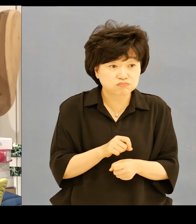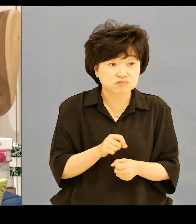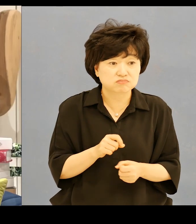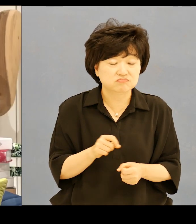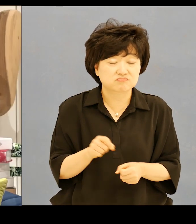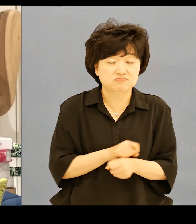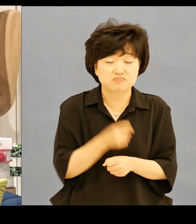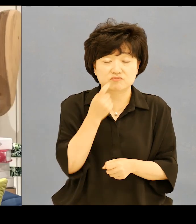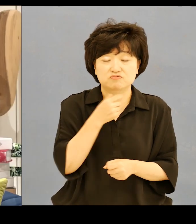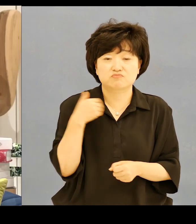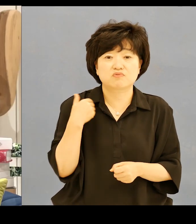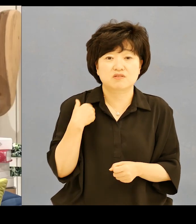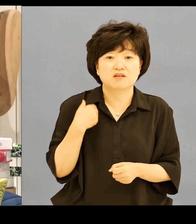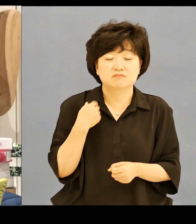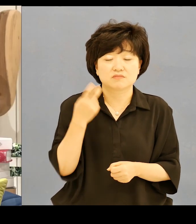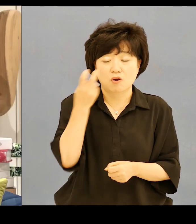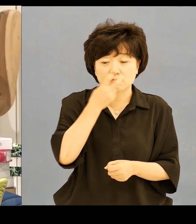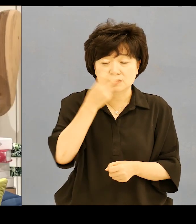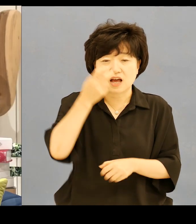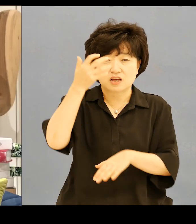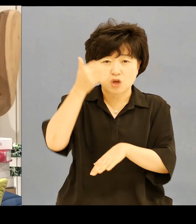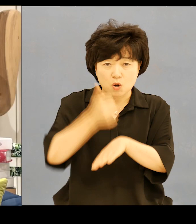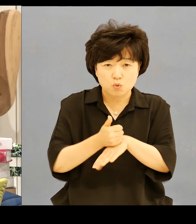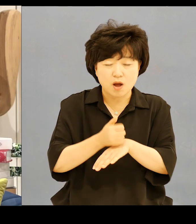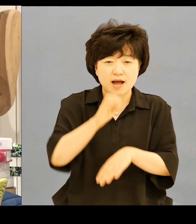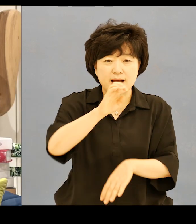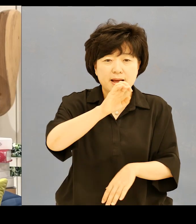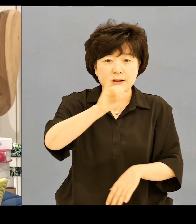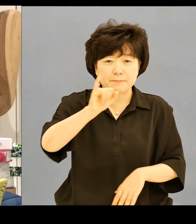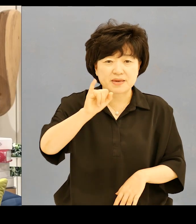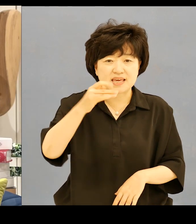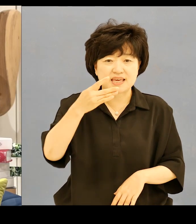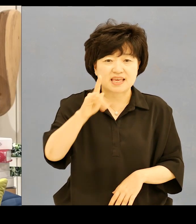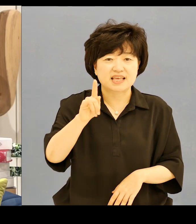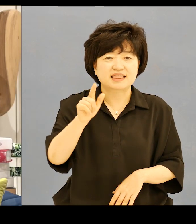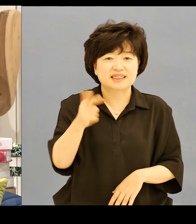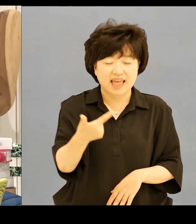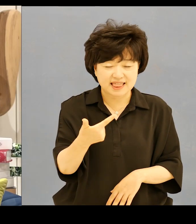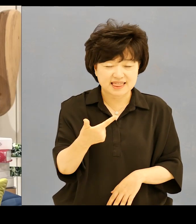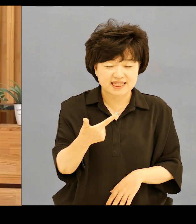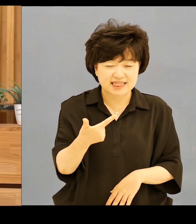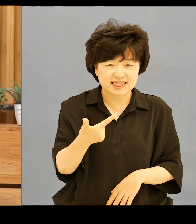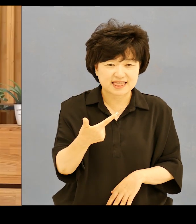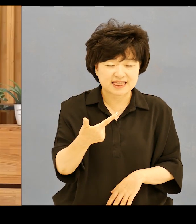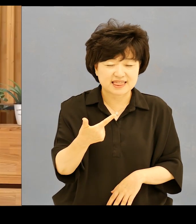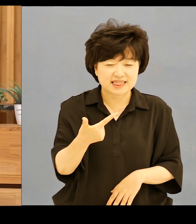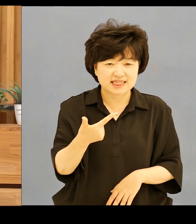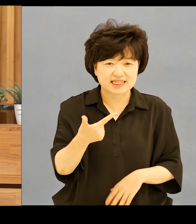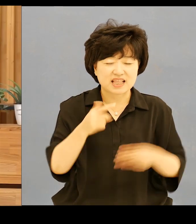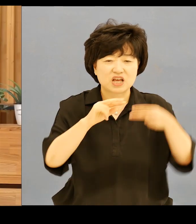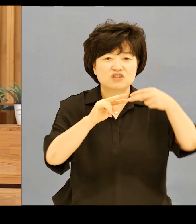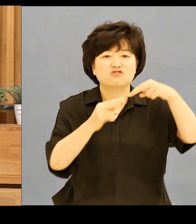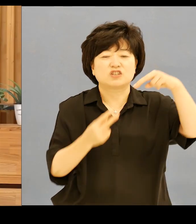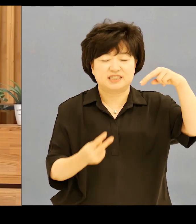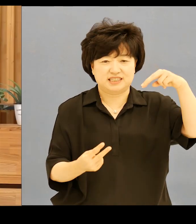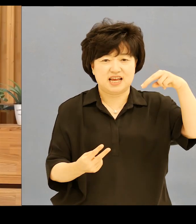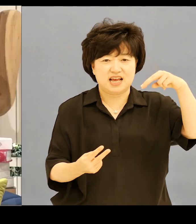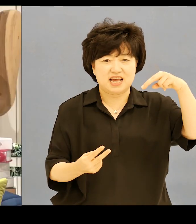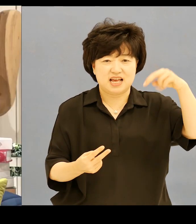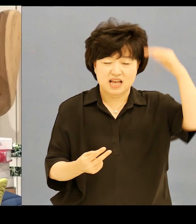모르고 이제 검사 결과 이제 피텐이라는 돌연변이 유전자래요. 근데 그게